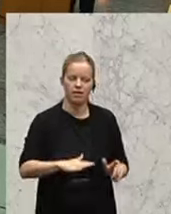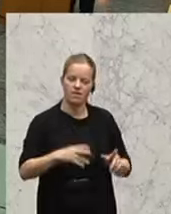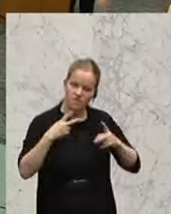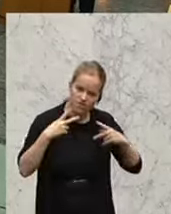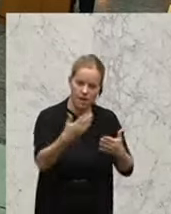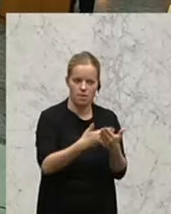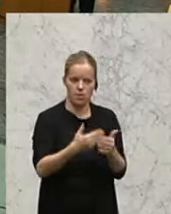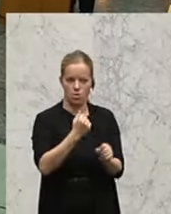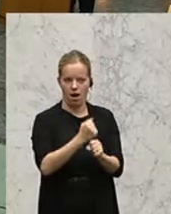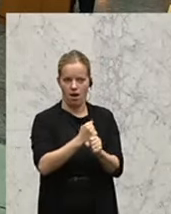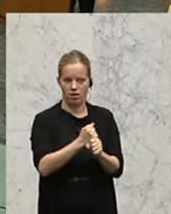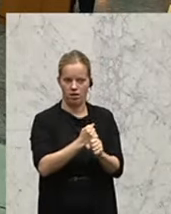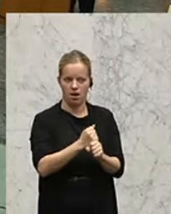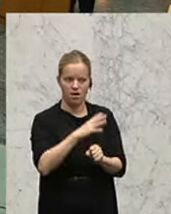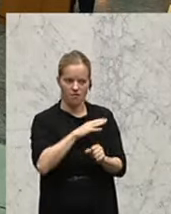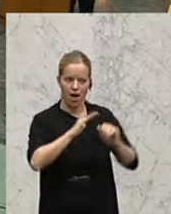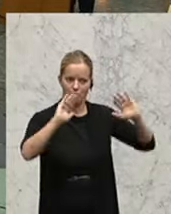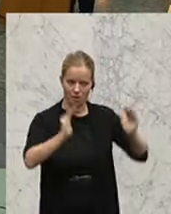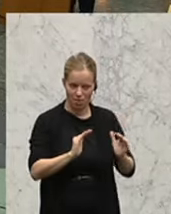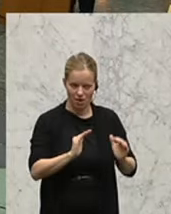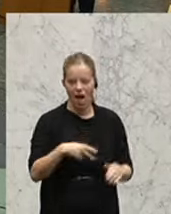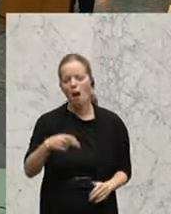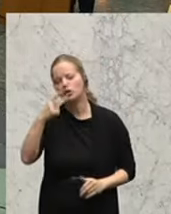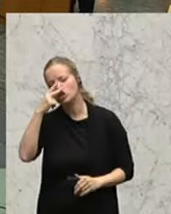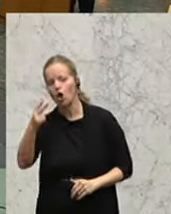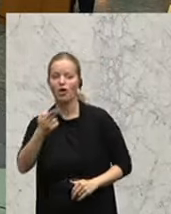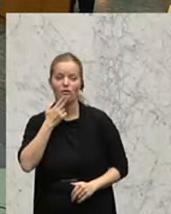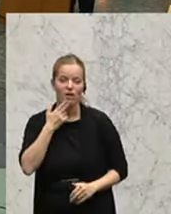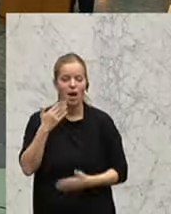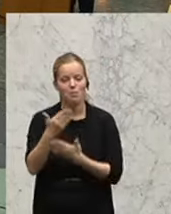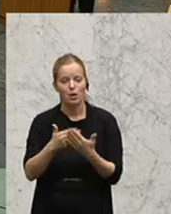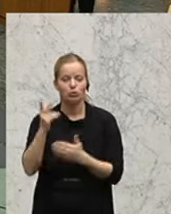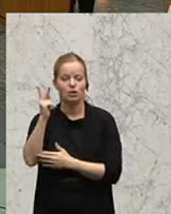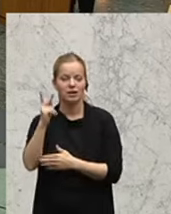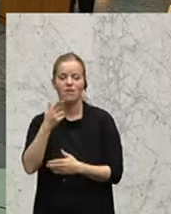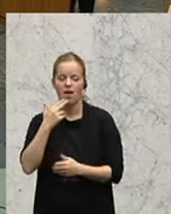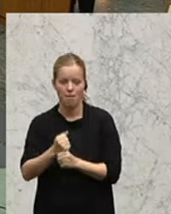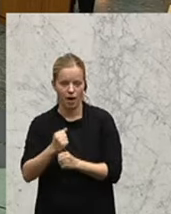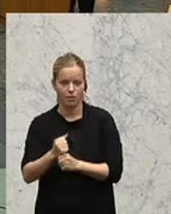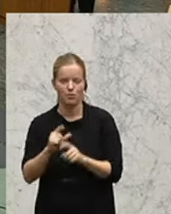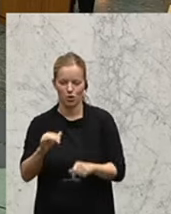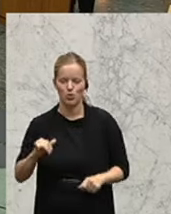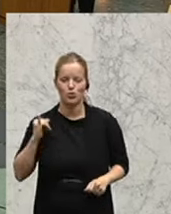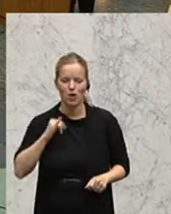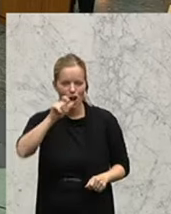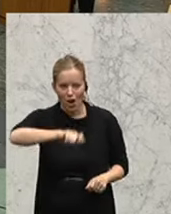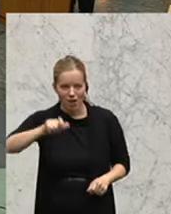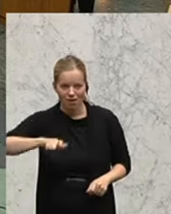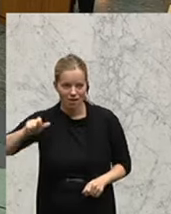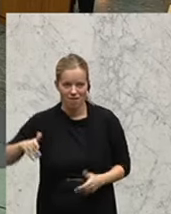Arbeitslosigkeit reduziert werden kann. Wenn wir aber anschauen, wer Bildungskarenz in Anspruch nimmt, dann sind das in der Regel Jüngere und dann sind das in der